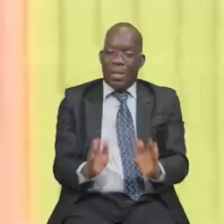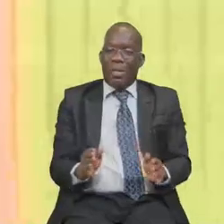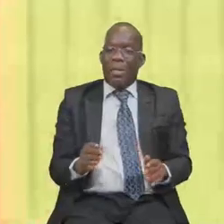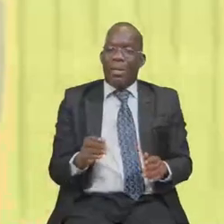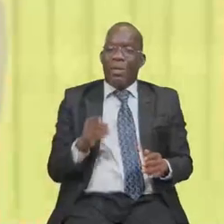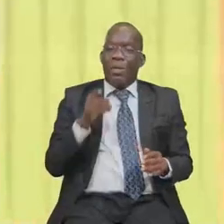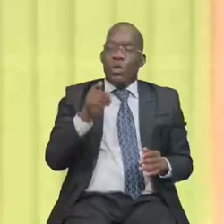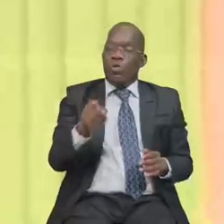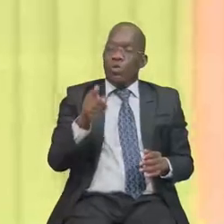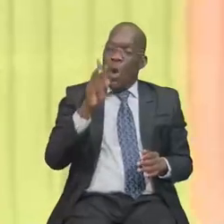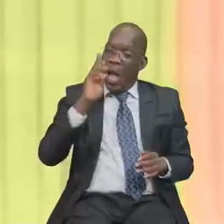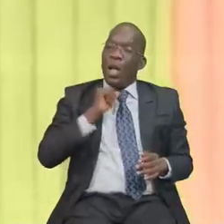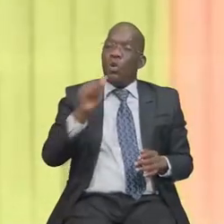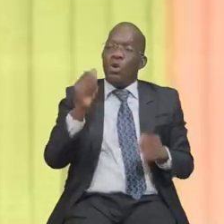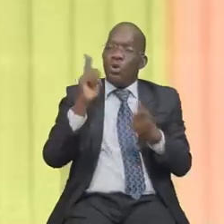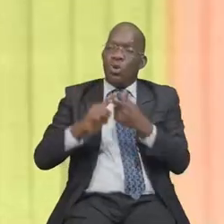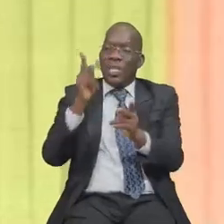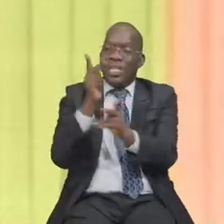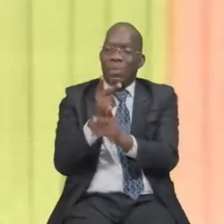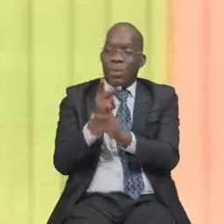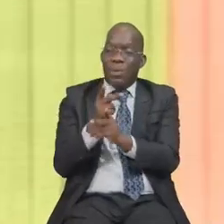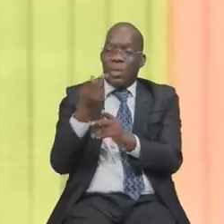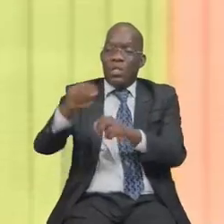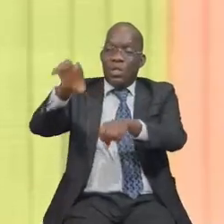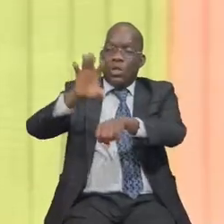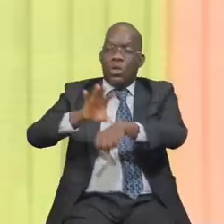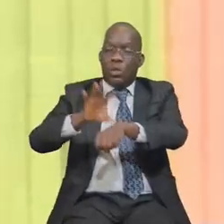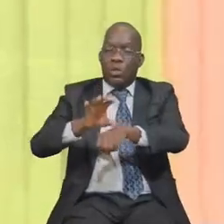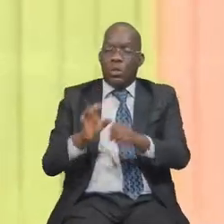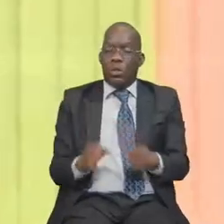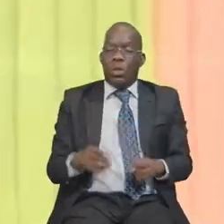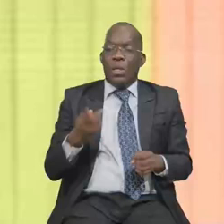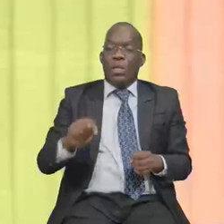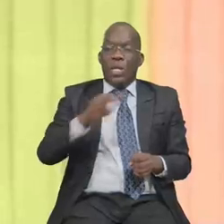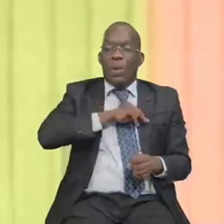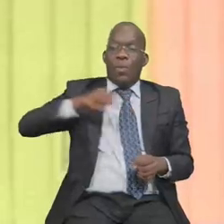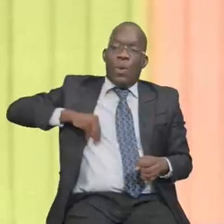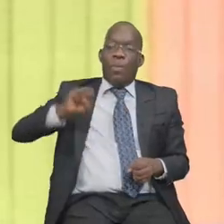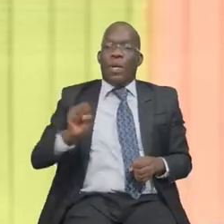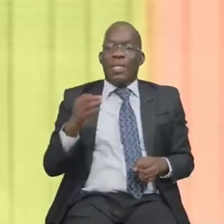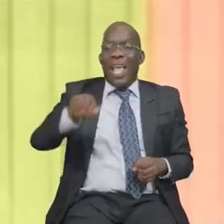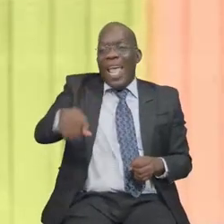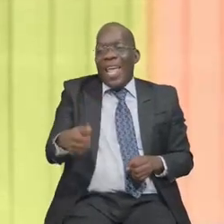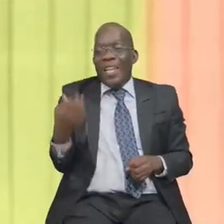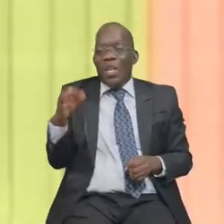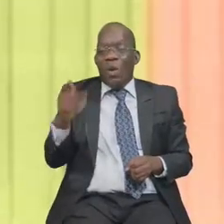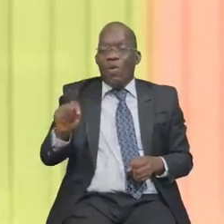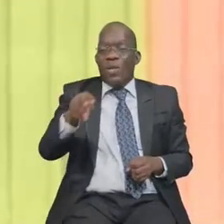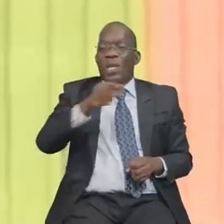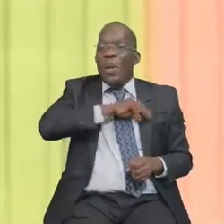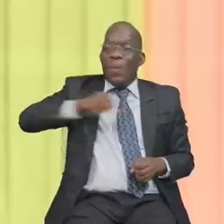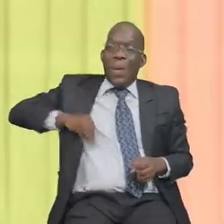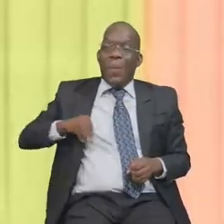Tu ne dois pas garder l'Église, les membres, aucun membre, comme un